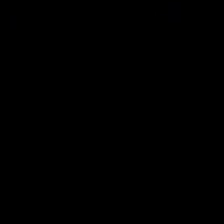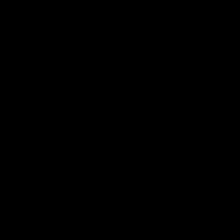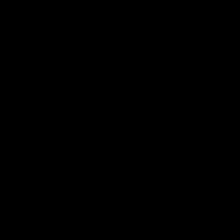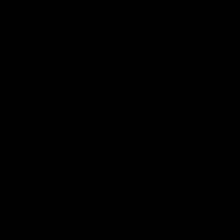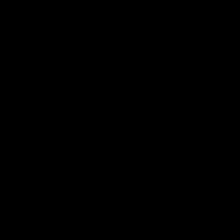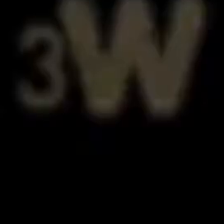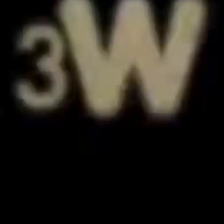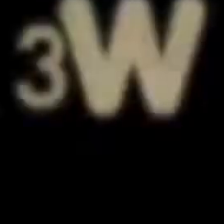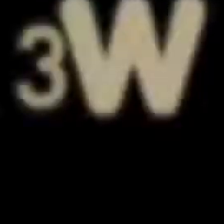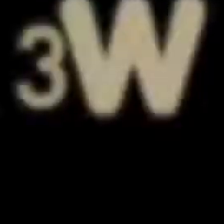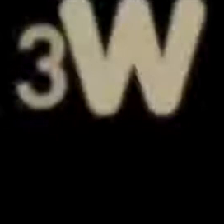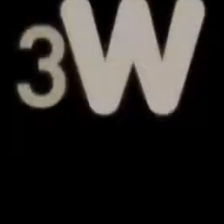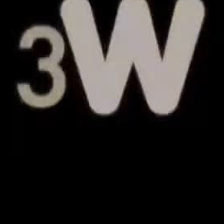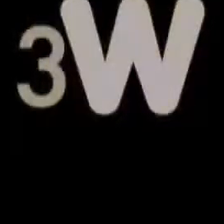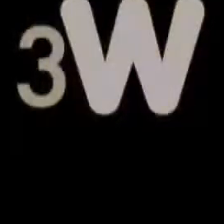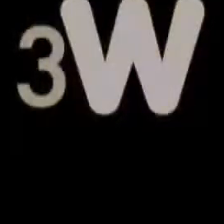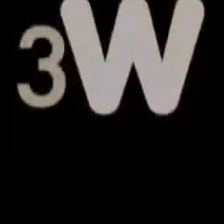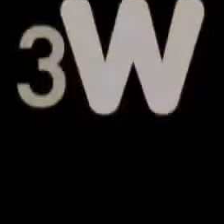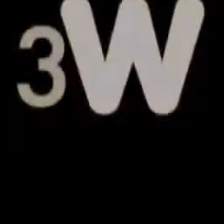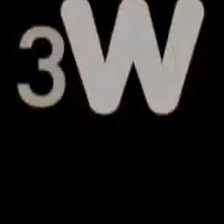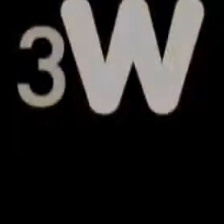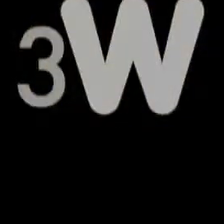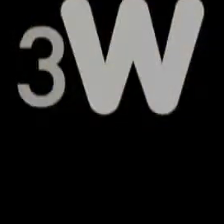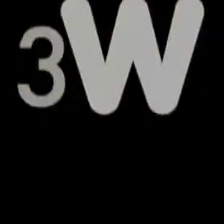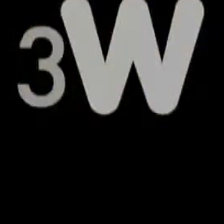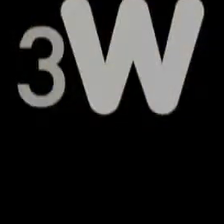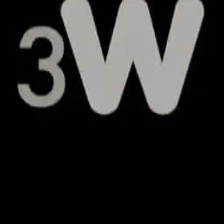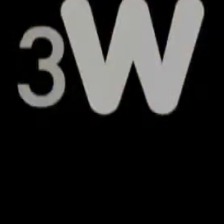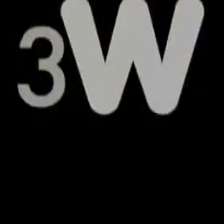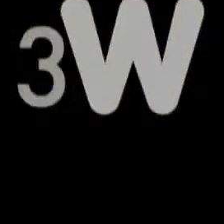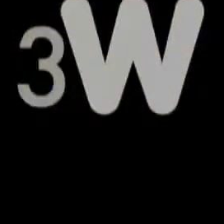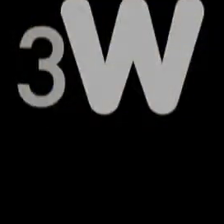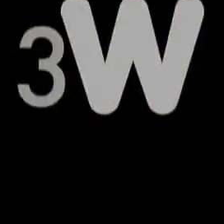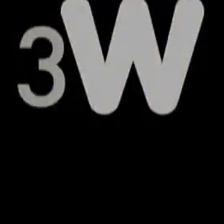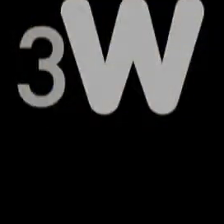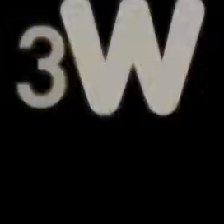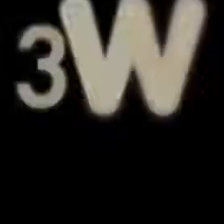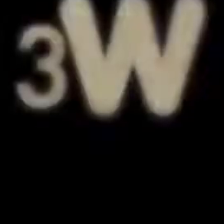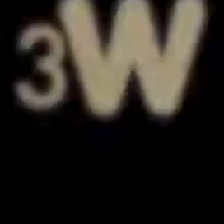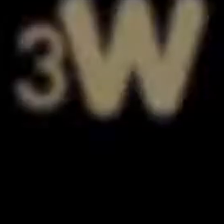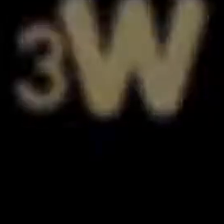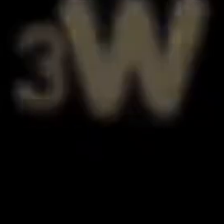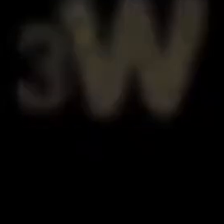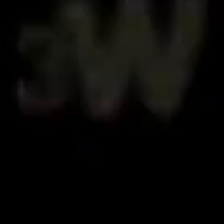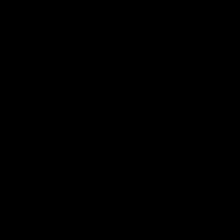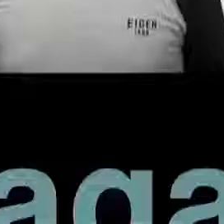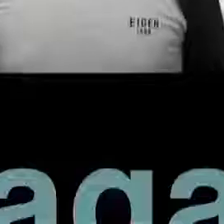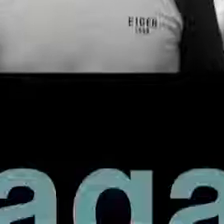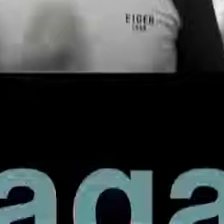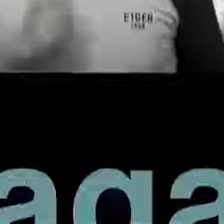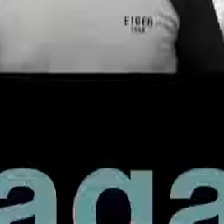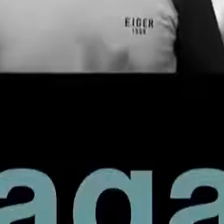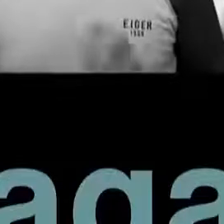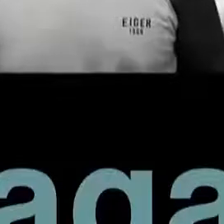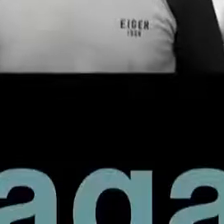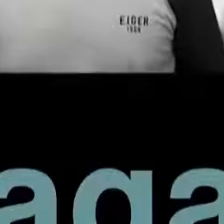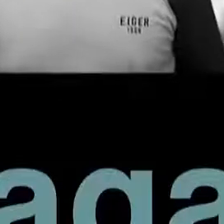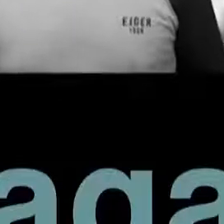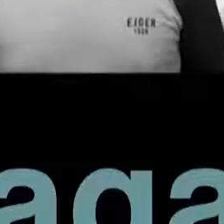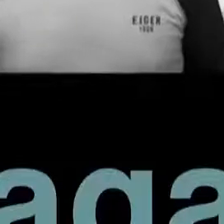sehari-hari dengan tiga wajib wajib Iman wajib amalan wajib imut